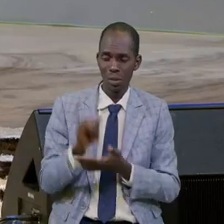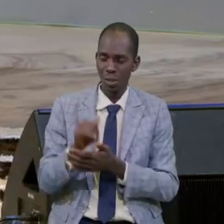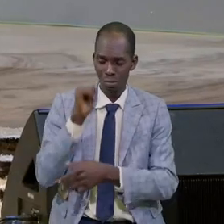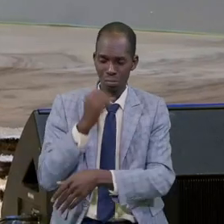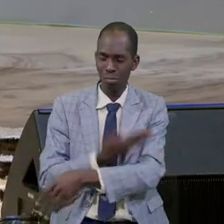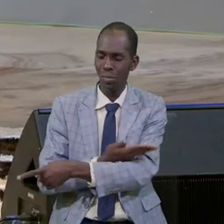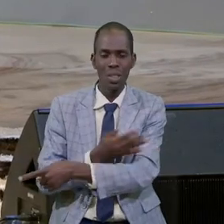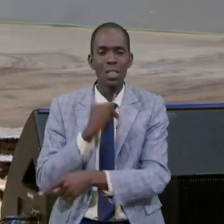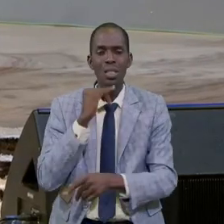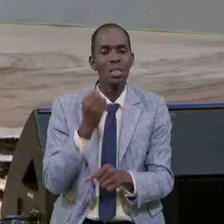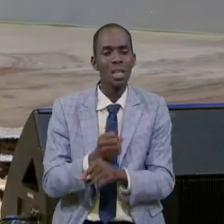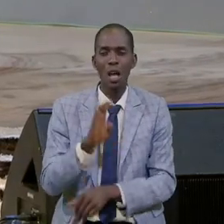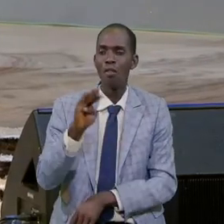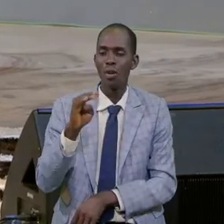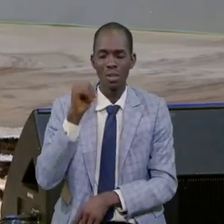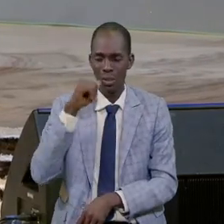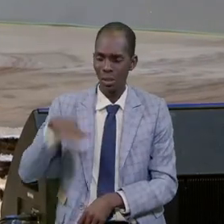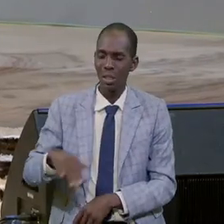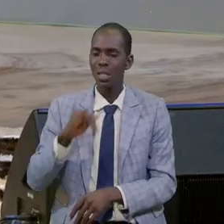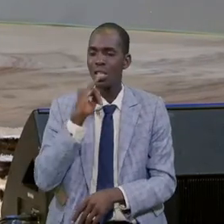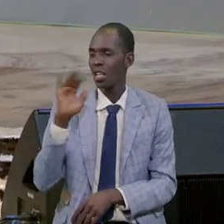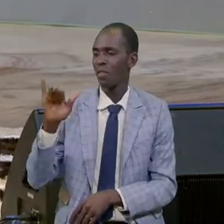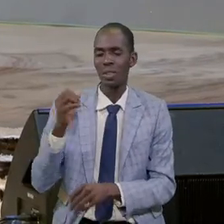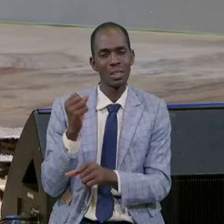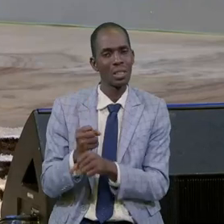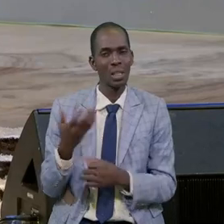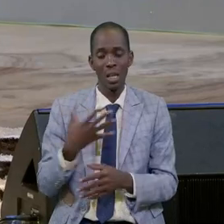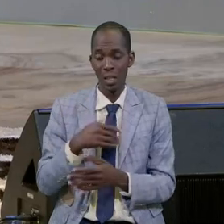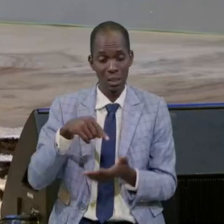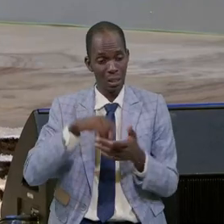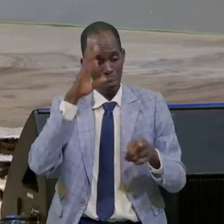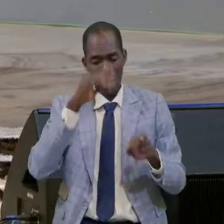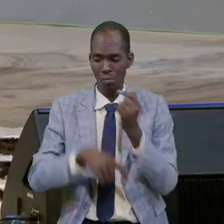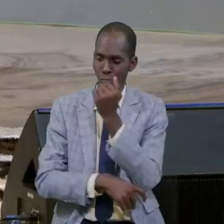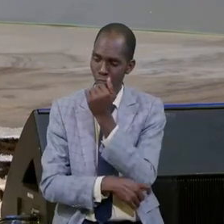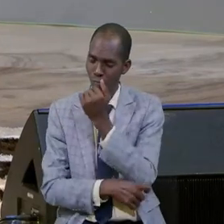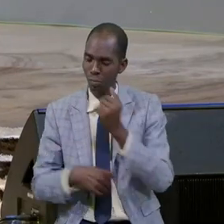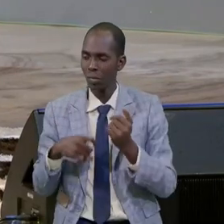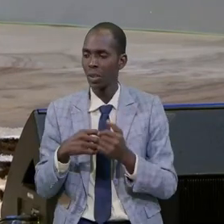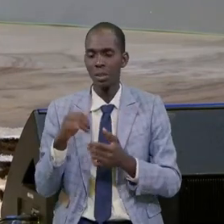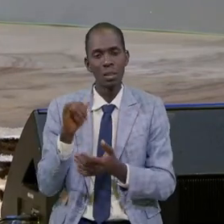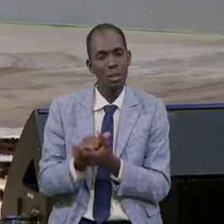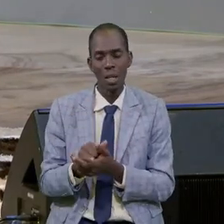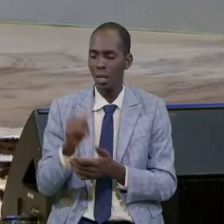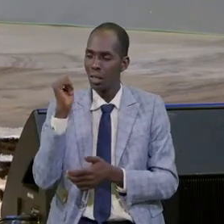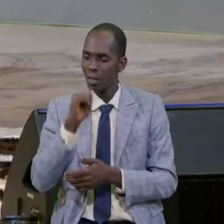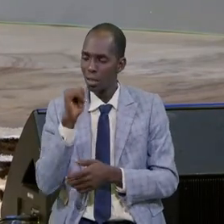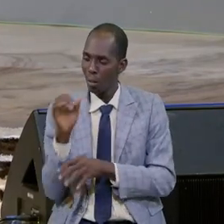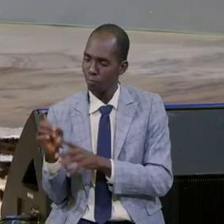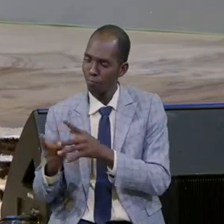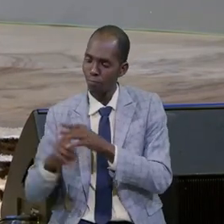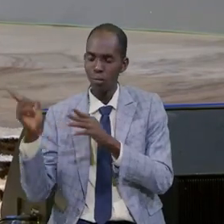l'enfant. L'enfant a 14 ans. Et puis, cet homme-là est allé voler la fille-là.